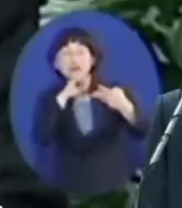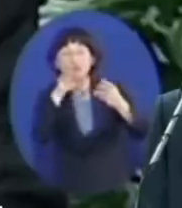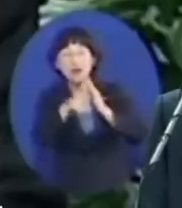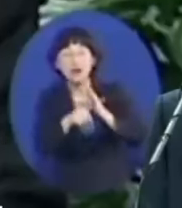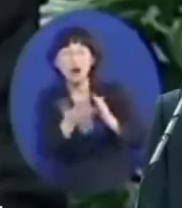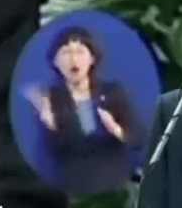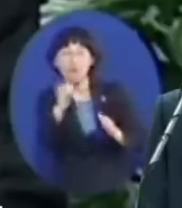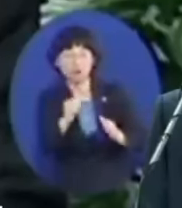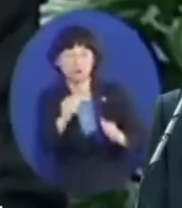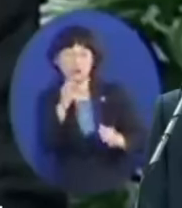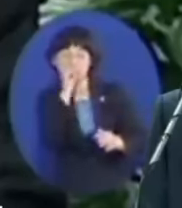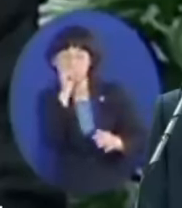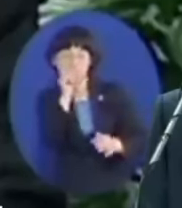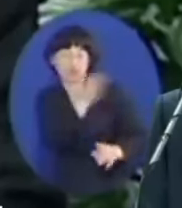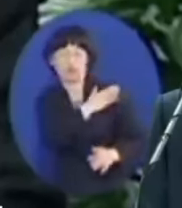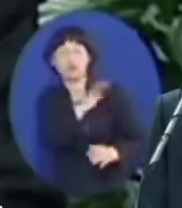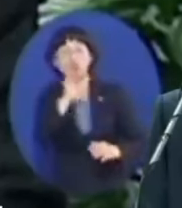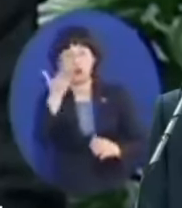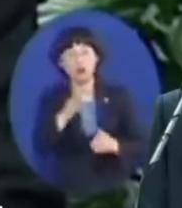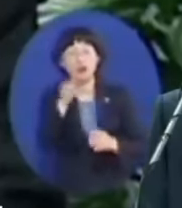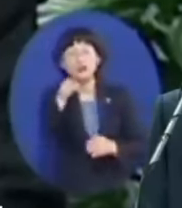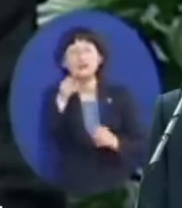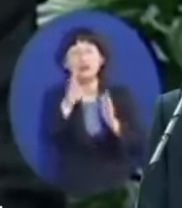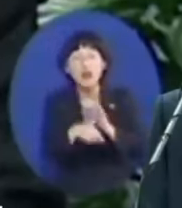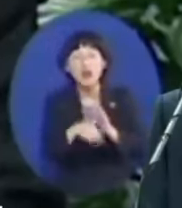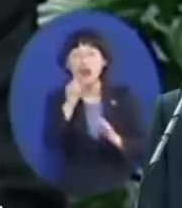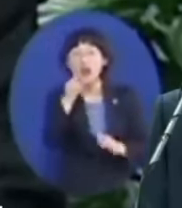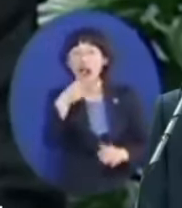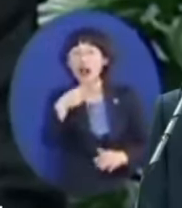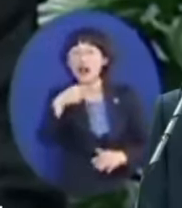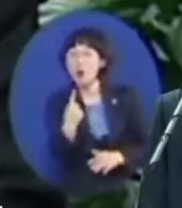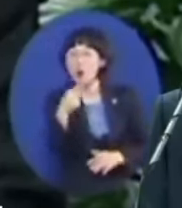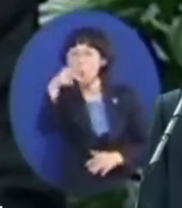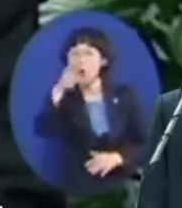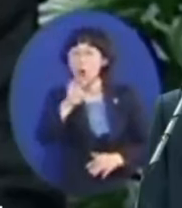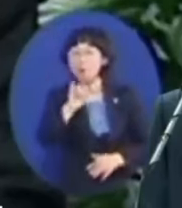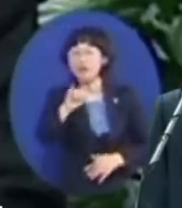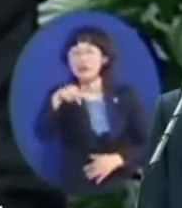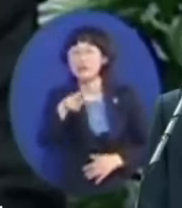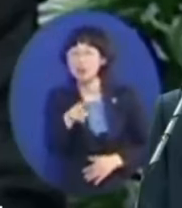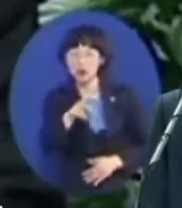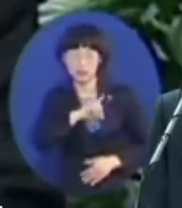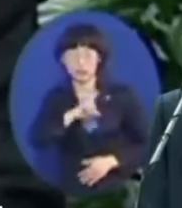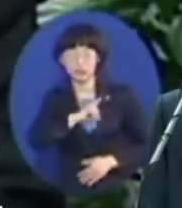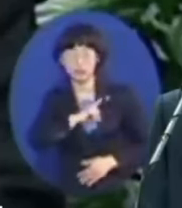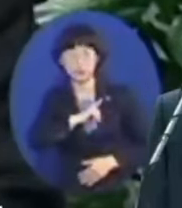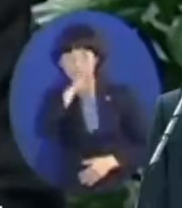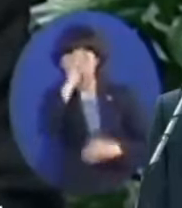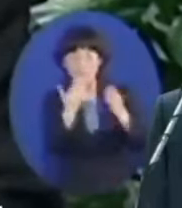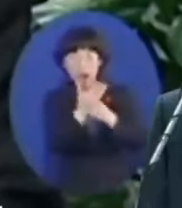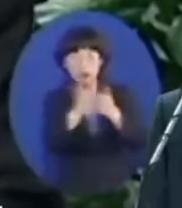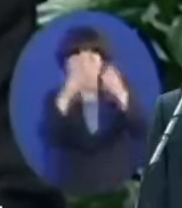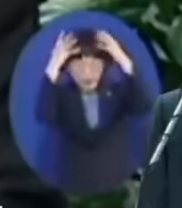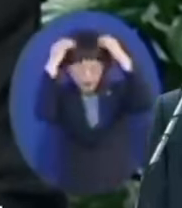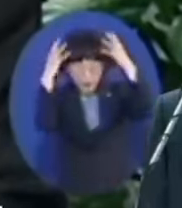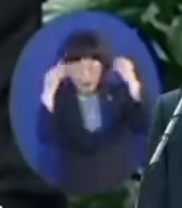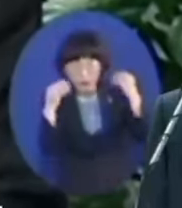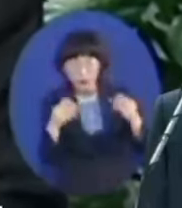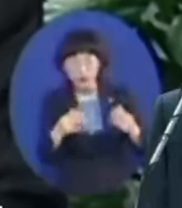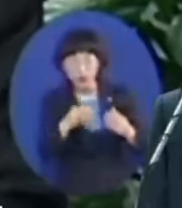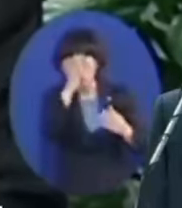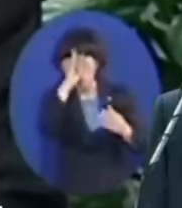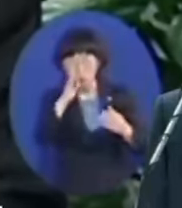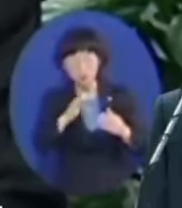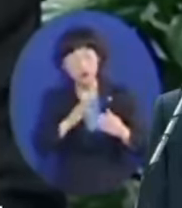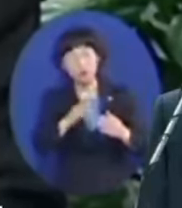부자가 되었습니다. 그런데 그때 알로피시아라는 병에 걸려 머리카락과 눈썹이 빠지고 온몸이 말라가는 병인데